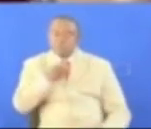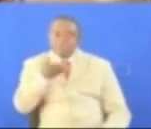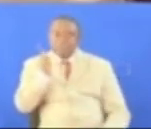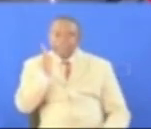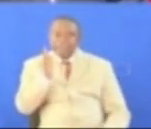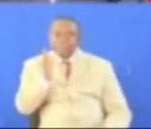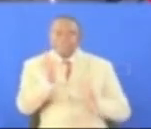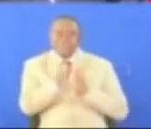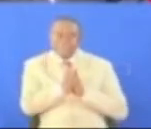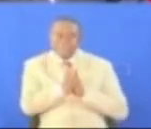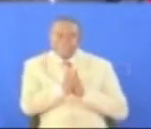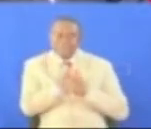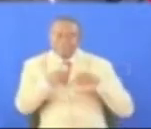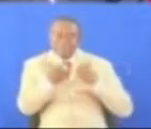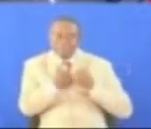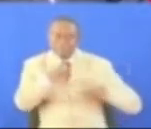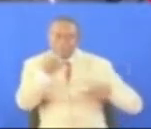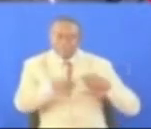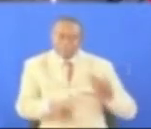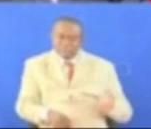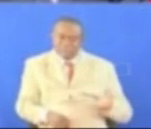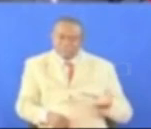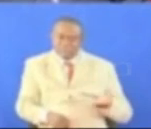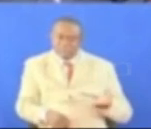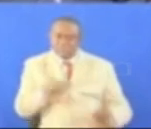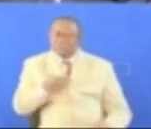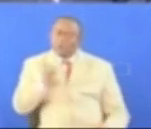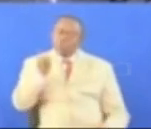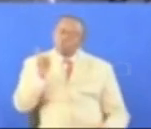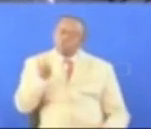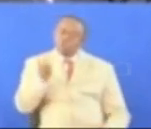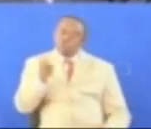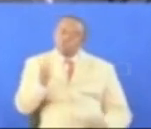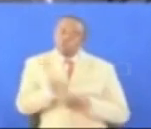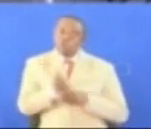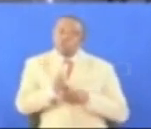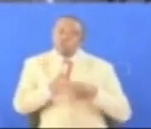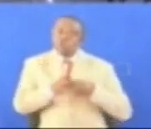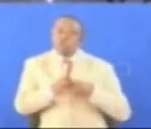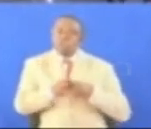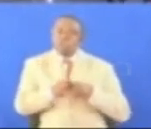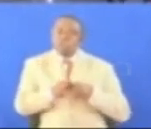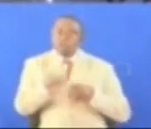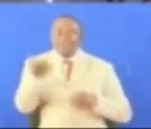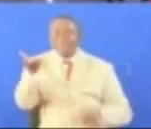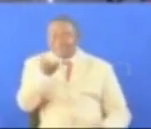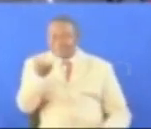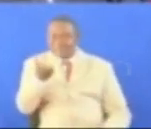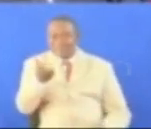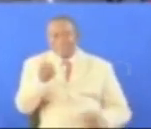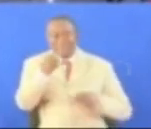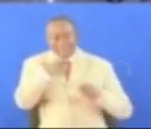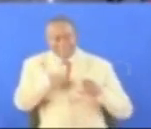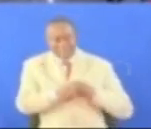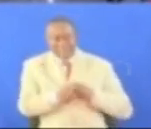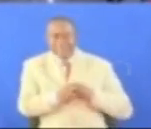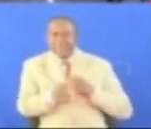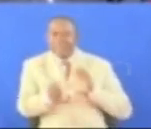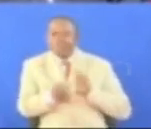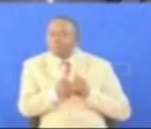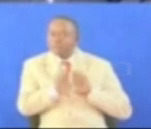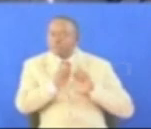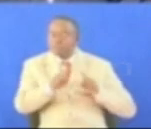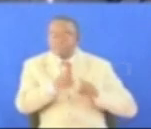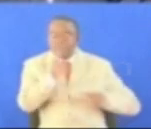dini, mila na vyama vya siasa wakemee kwa nguvu zote ushiriki wa sehemu yoyote ya jamii katika matendo yasiendana na